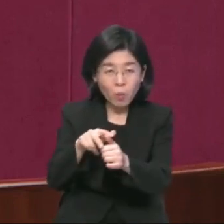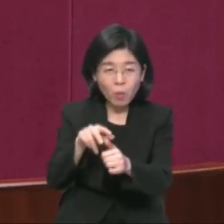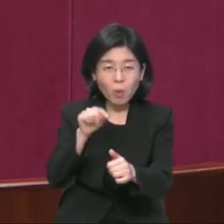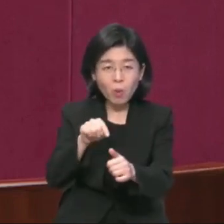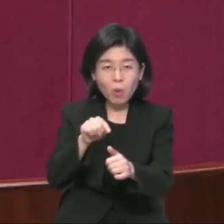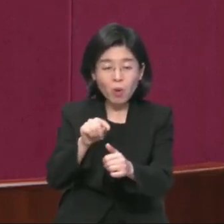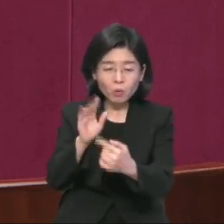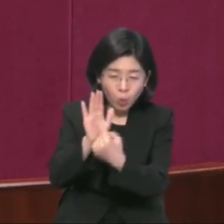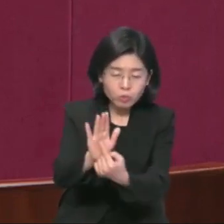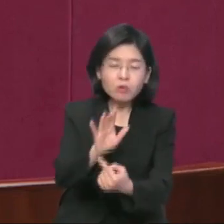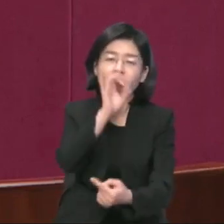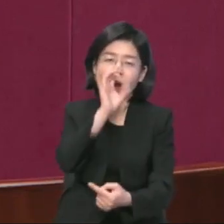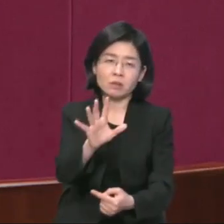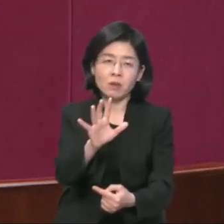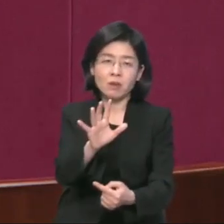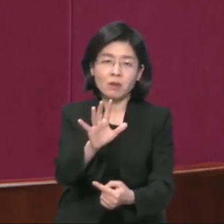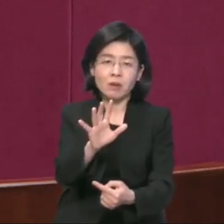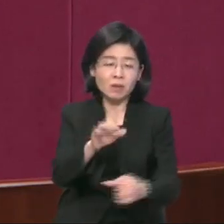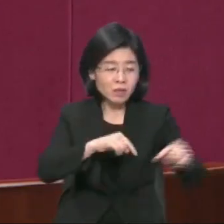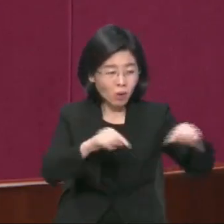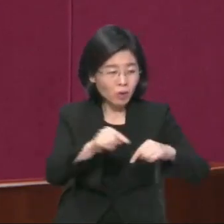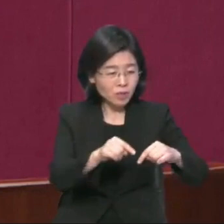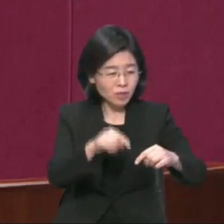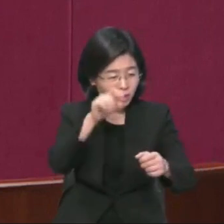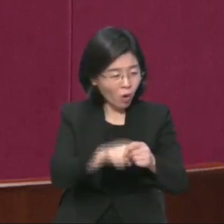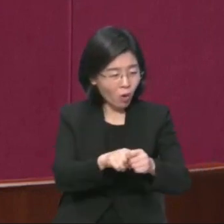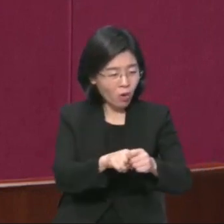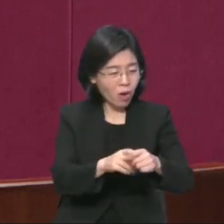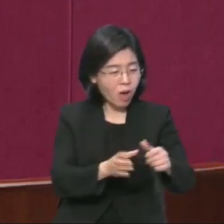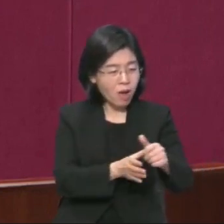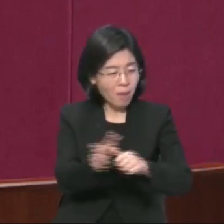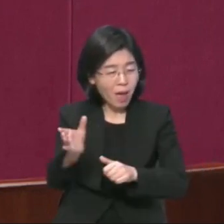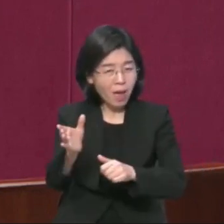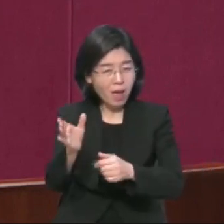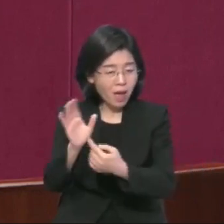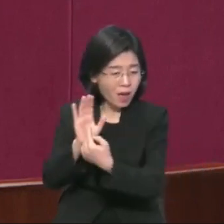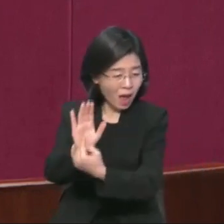안 되는 특별 정보를 정치 쟁점화했습니다.